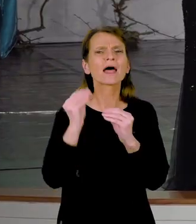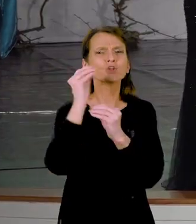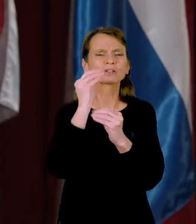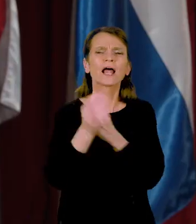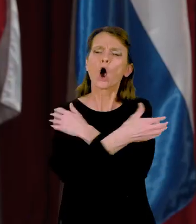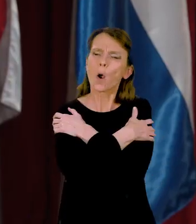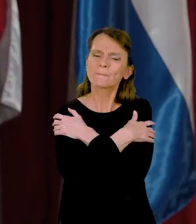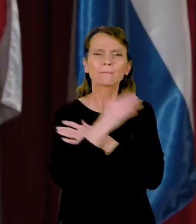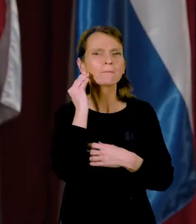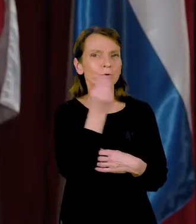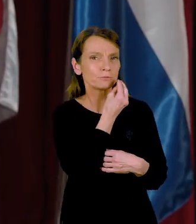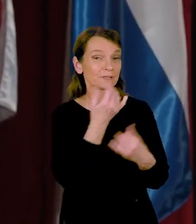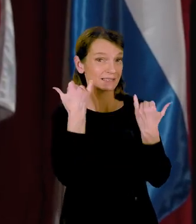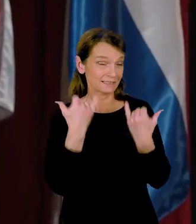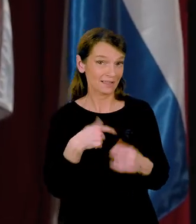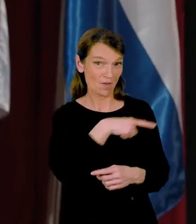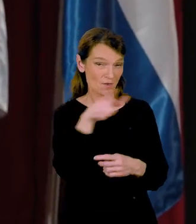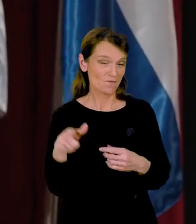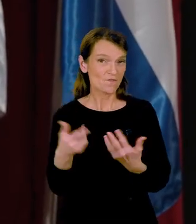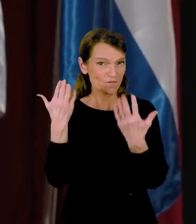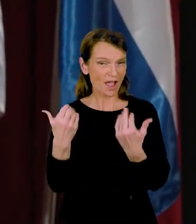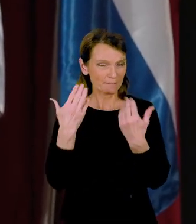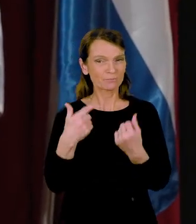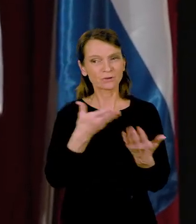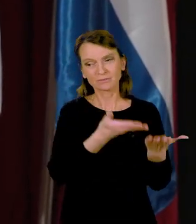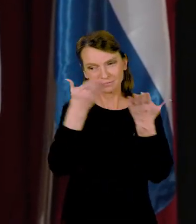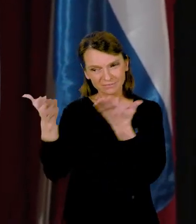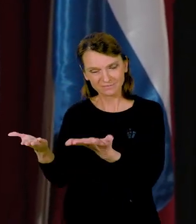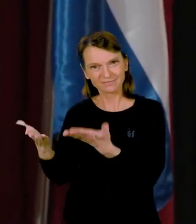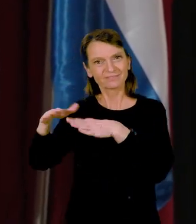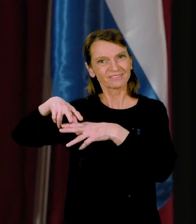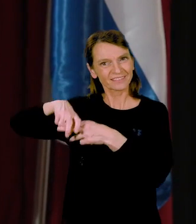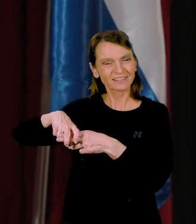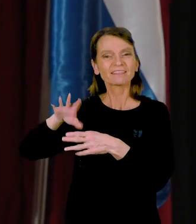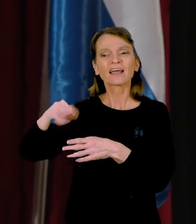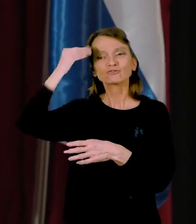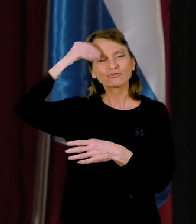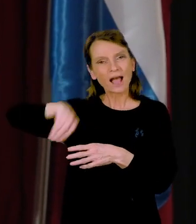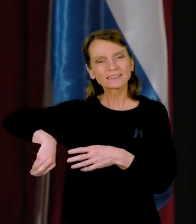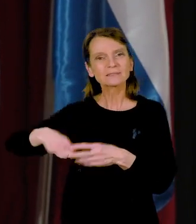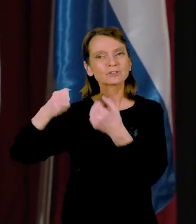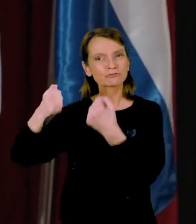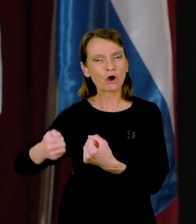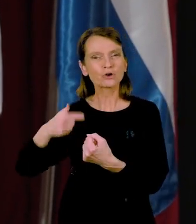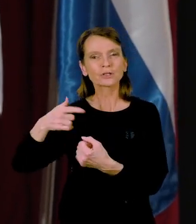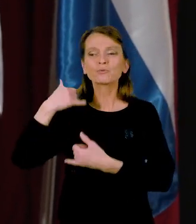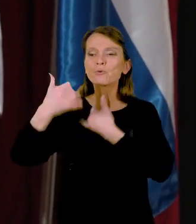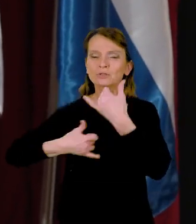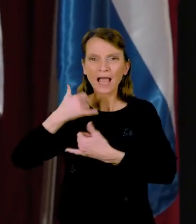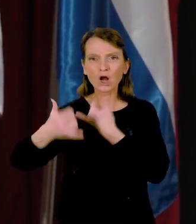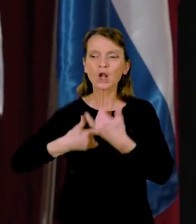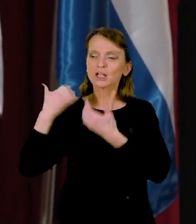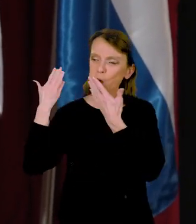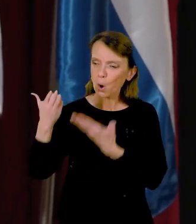poljube. Zdaj pa vas vabimo, da zasedete mesto na častnem stolu, kjer vsako